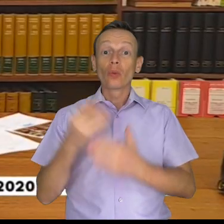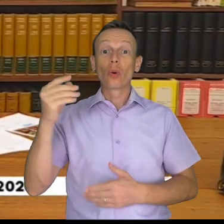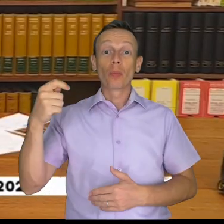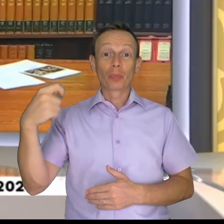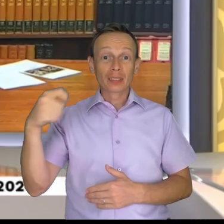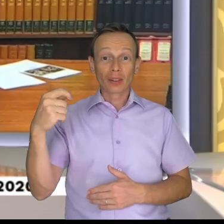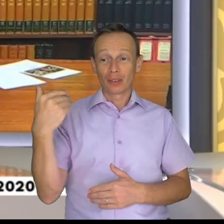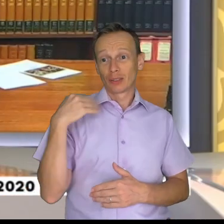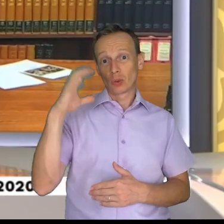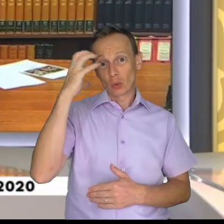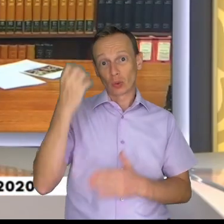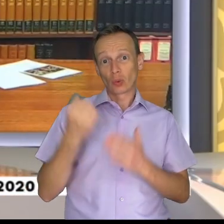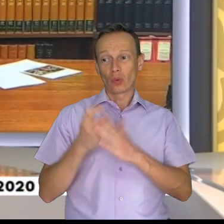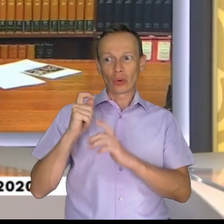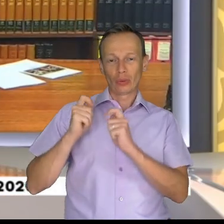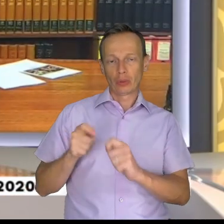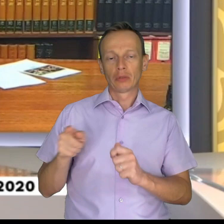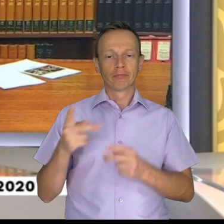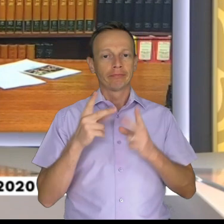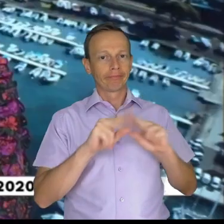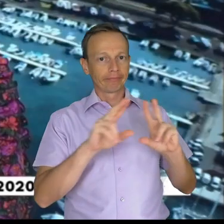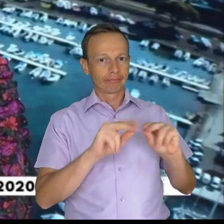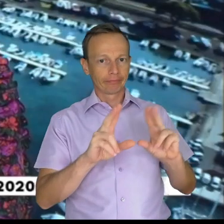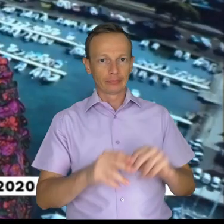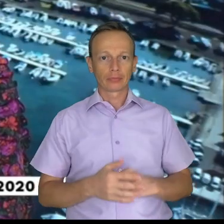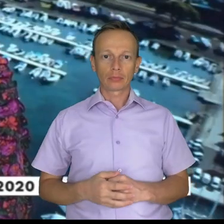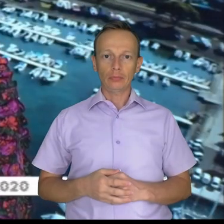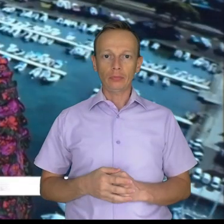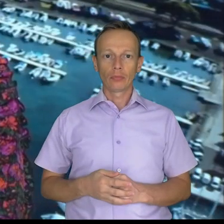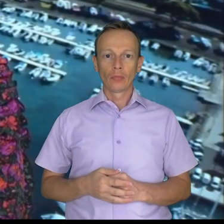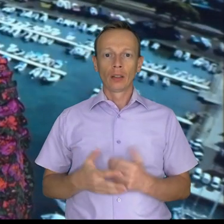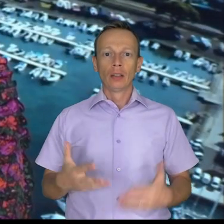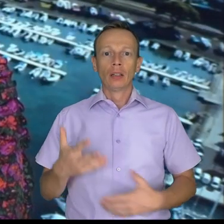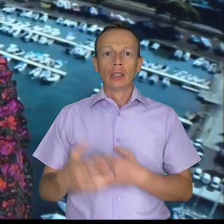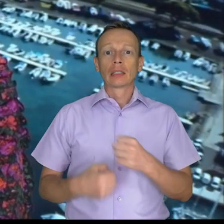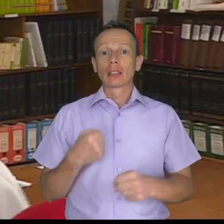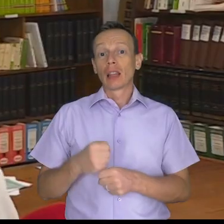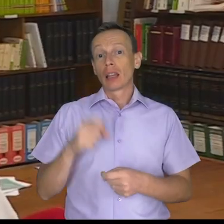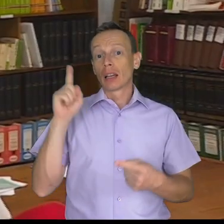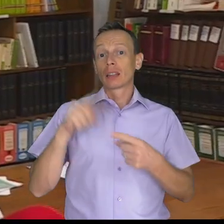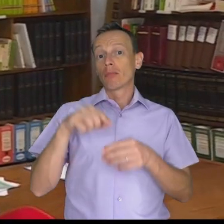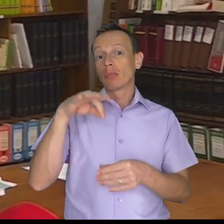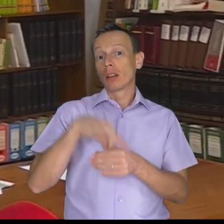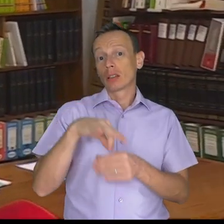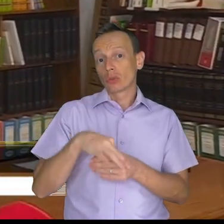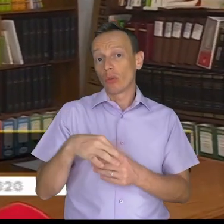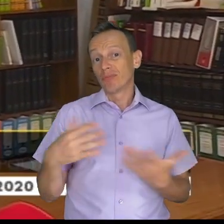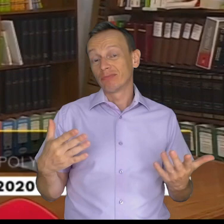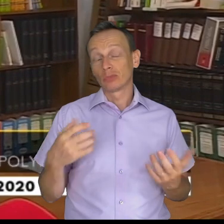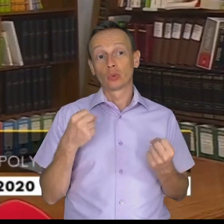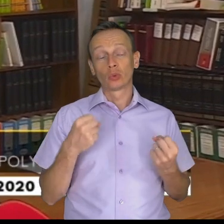Pascal Devilliers, en poste depuis août dernier. Il répond à Nicolas Suir. Cette année, c'était une année électorale et en